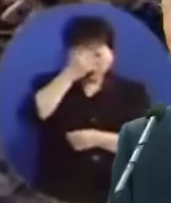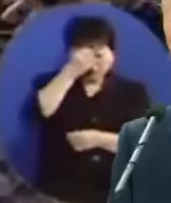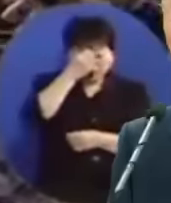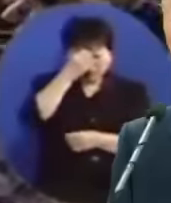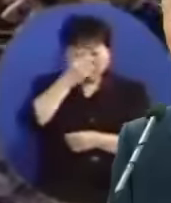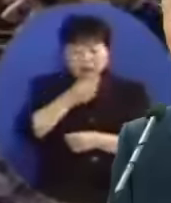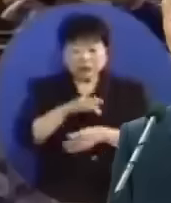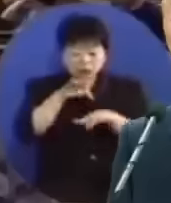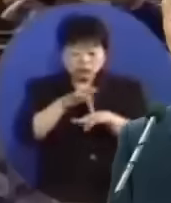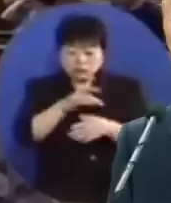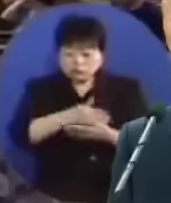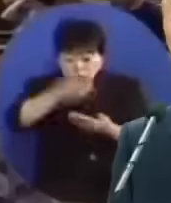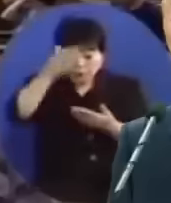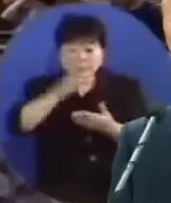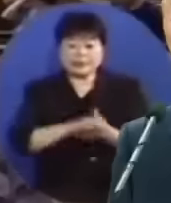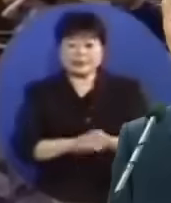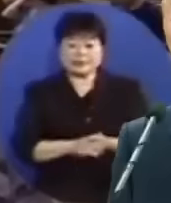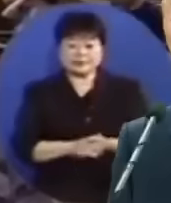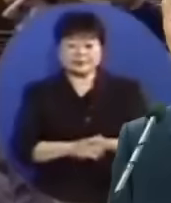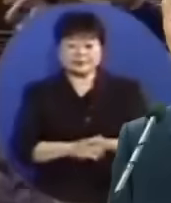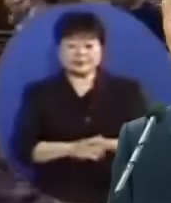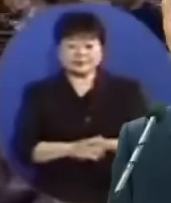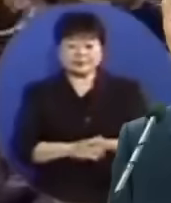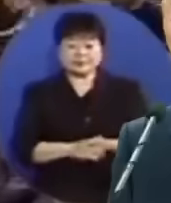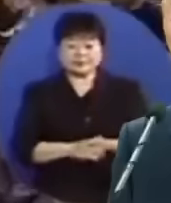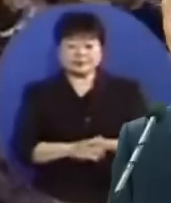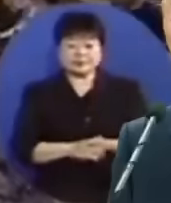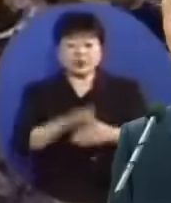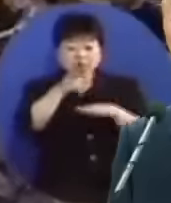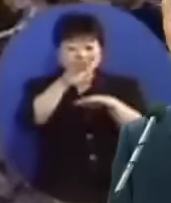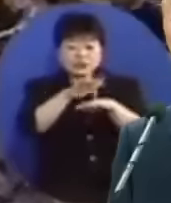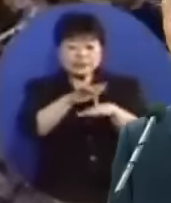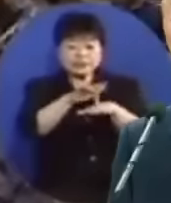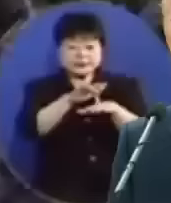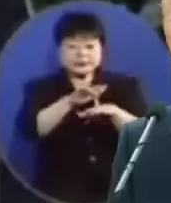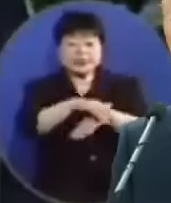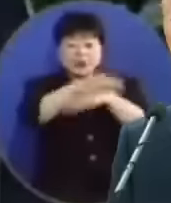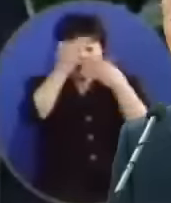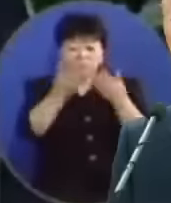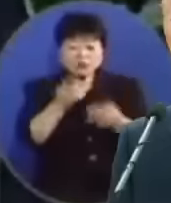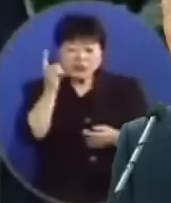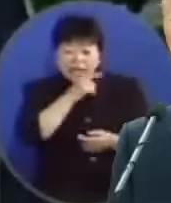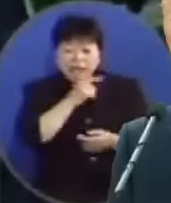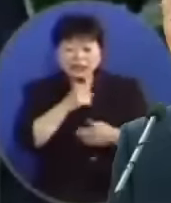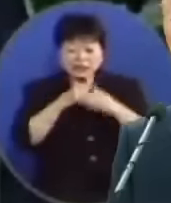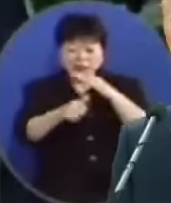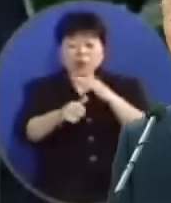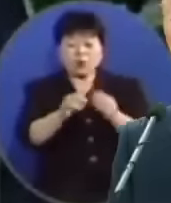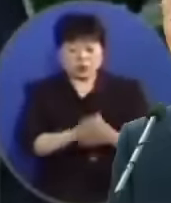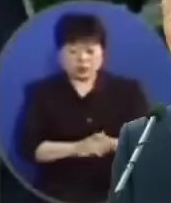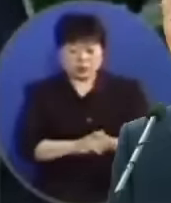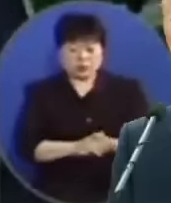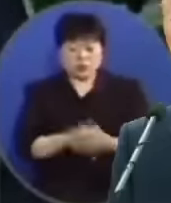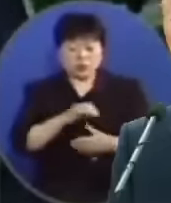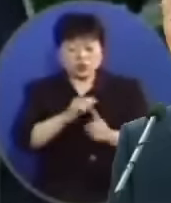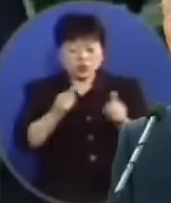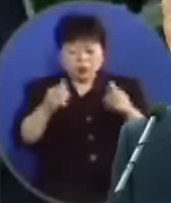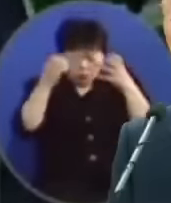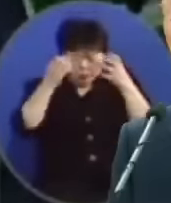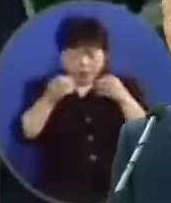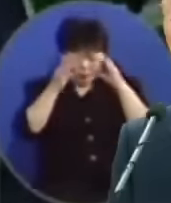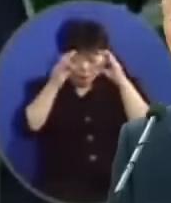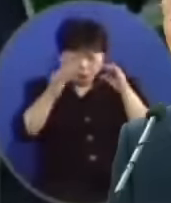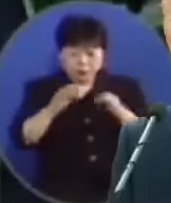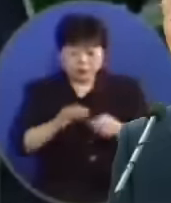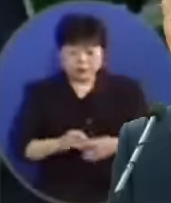때인지 귀신을 쫓아내야 되는 것입니다. 귀신은 모든 악의 대변자인 것입니다. 욥의 고난을 보십시오.